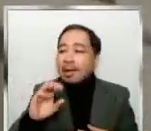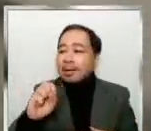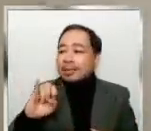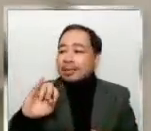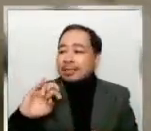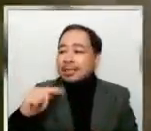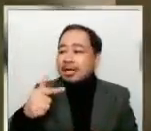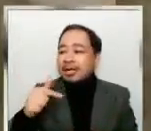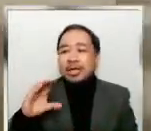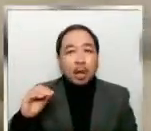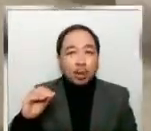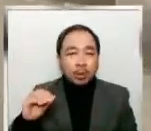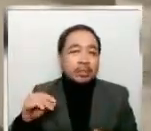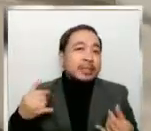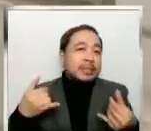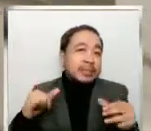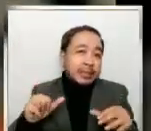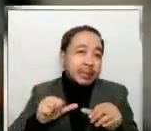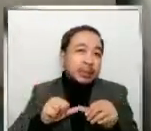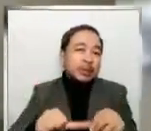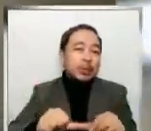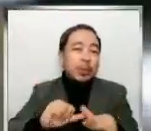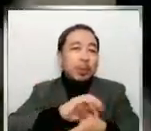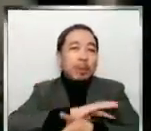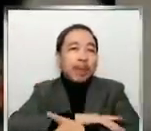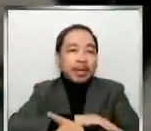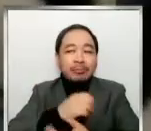ang bayanihan sa komunidad.